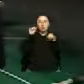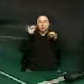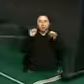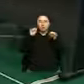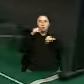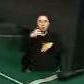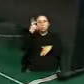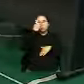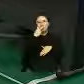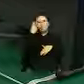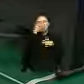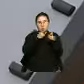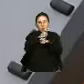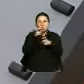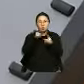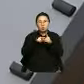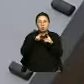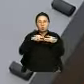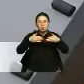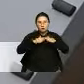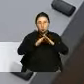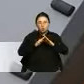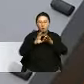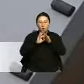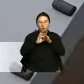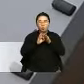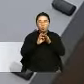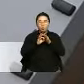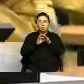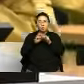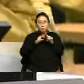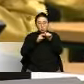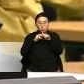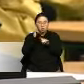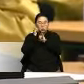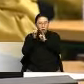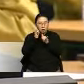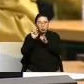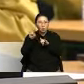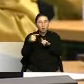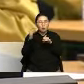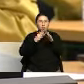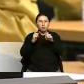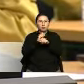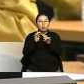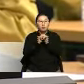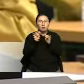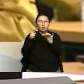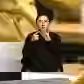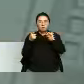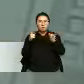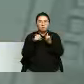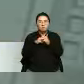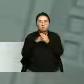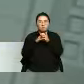체육관에 감염 예방 모니터링 센터를 갖추고 관련 조사에 전화기 100대와 공무원 100명을